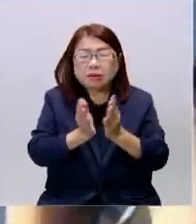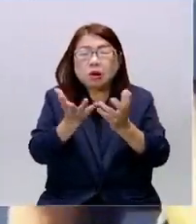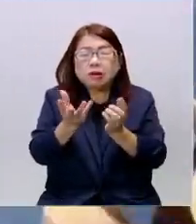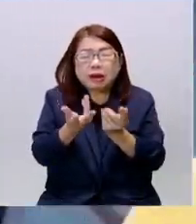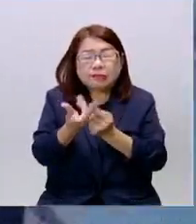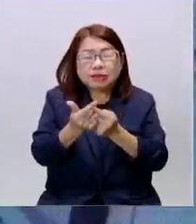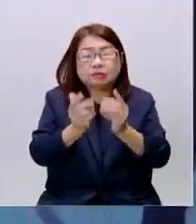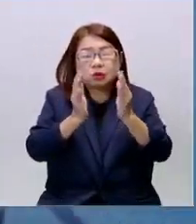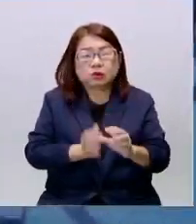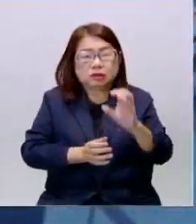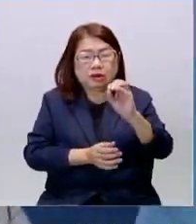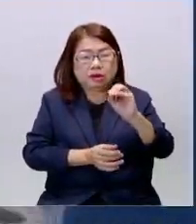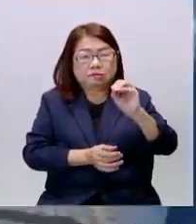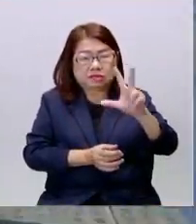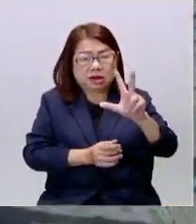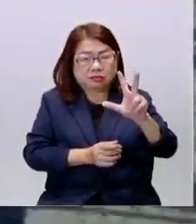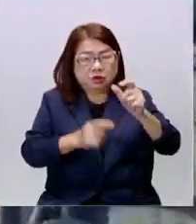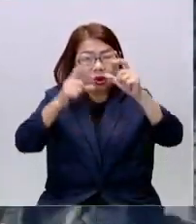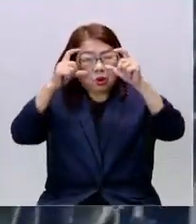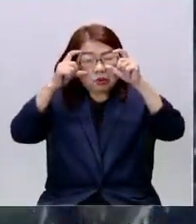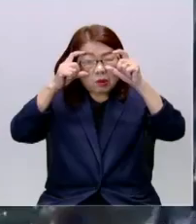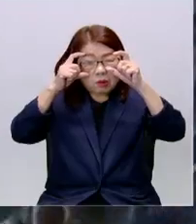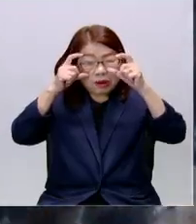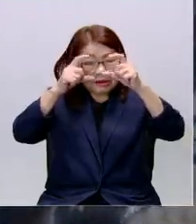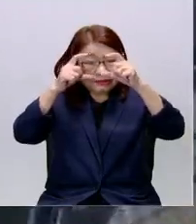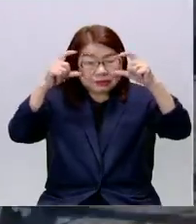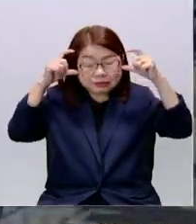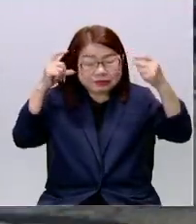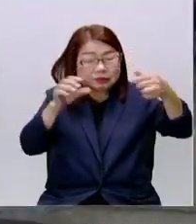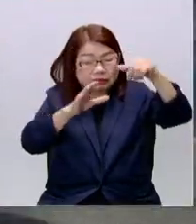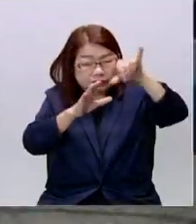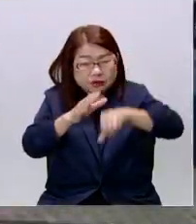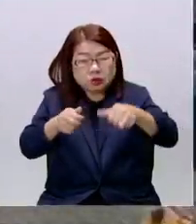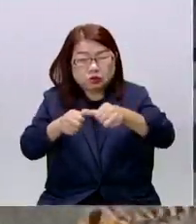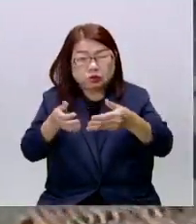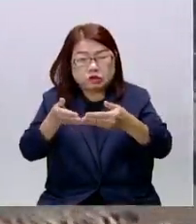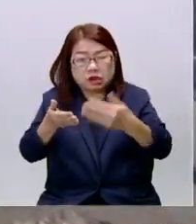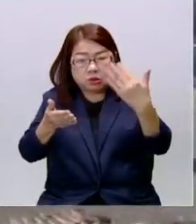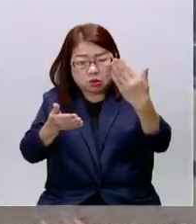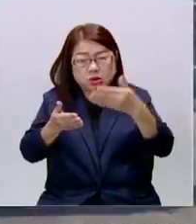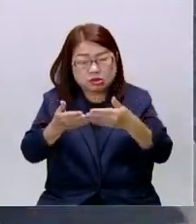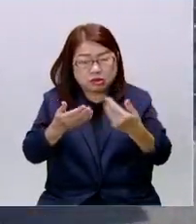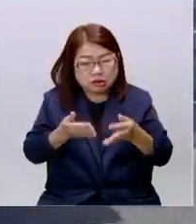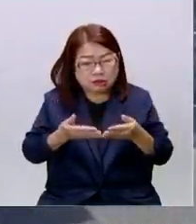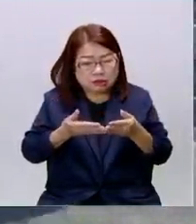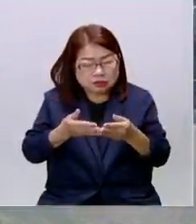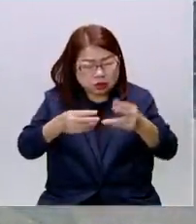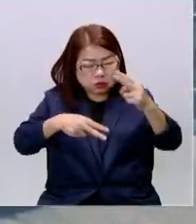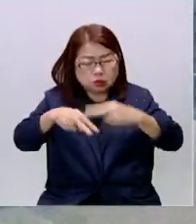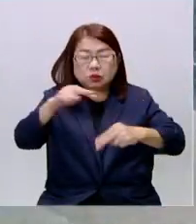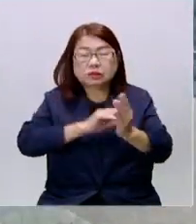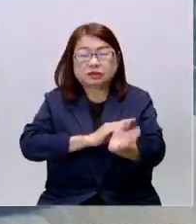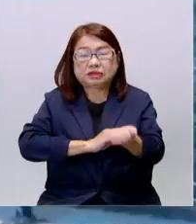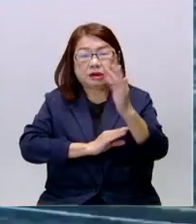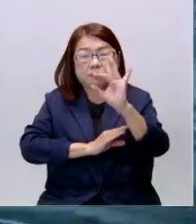น้าที่ต่างๆทั้งสิ้น53นายซึ่งในขณะนี้ได้รวมตัวกันบนเรือหลวงราวีและได้ลงพื้นที่สำรวจเมื่อเวลา 8:00 นที่ผ่านม